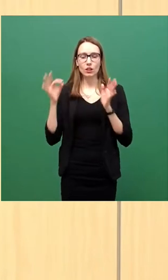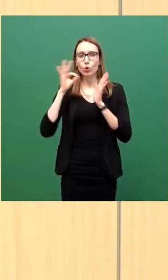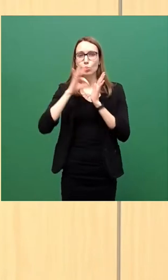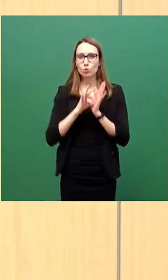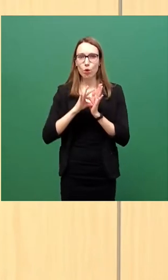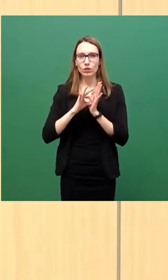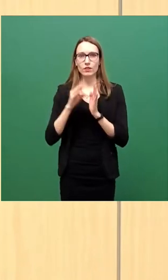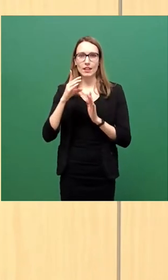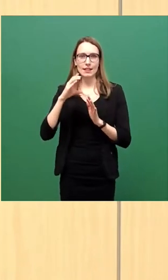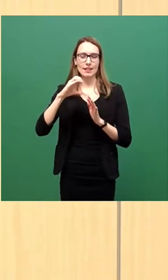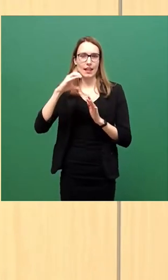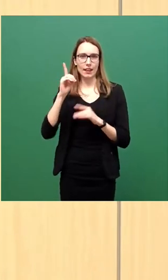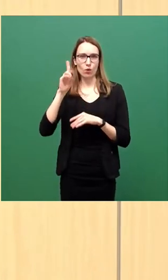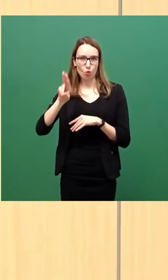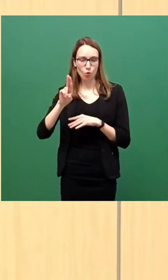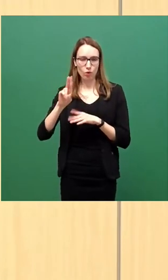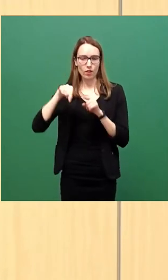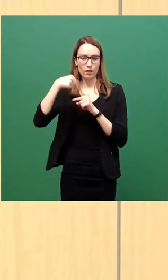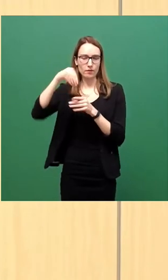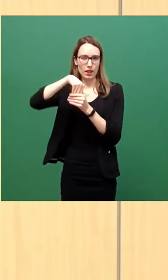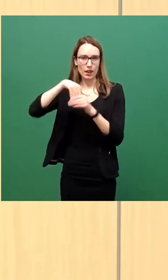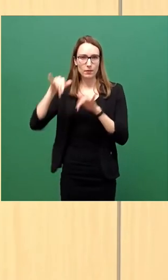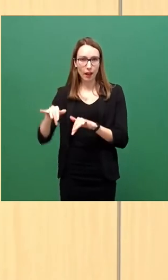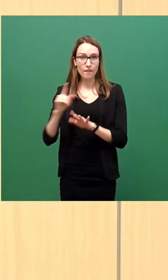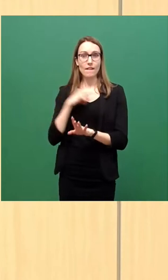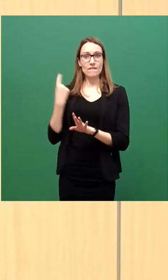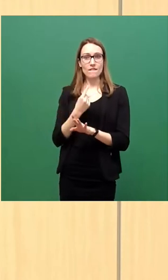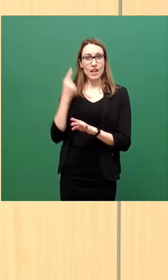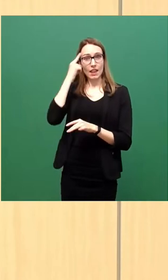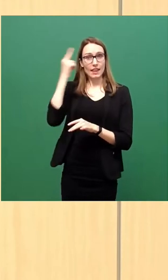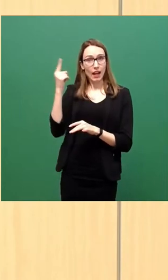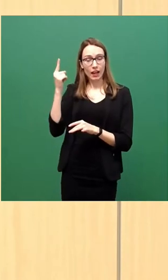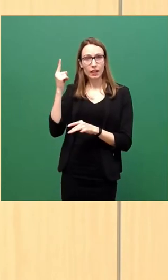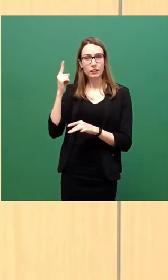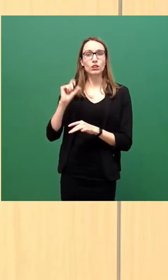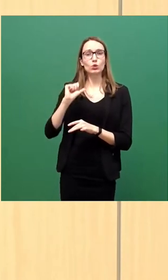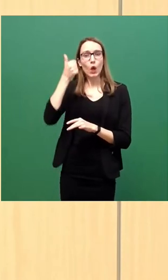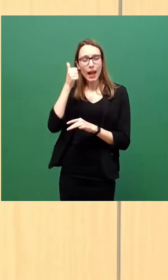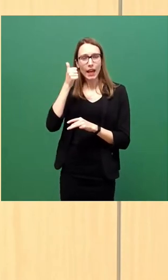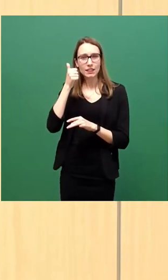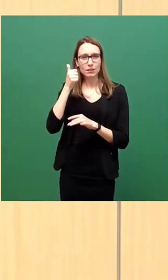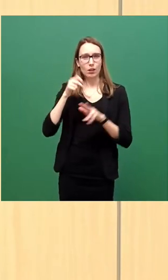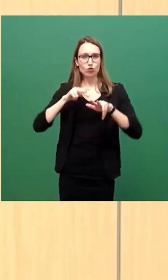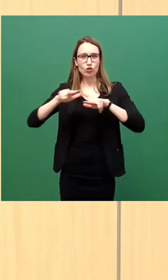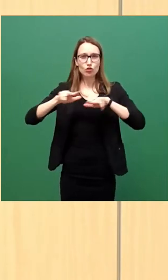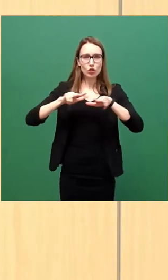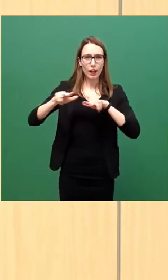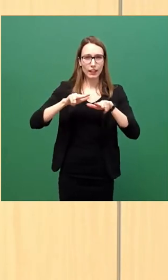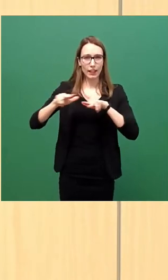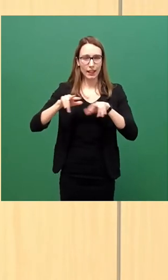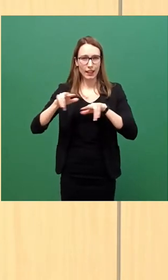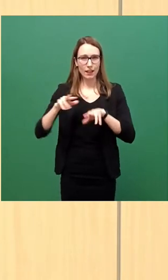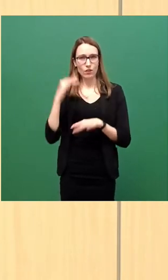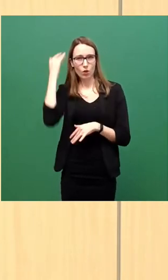Und wir glauben, dass die Verkehrsbetriebe erstmal die Strategie für die nächsten Jahre haben sollen, bevor sie dann mit einzelnen